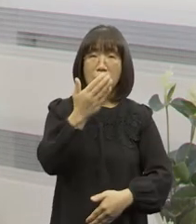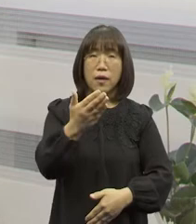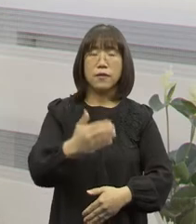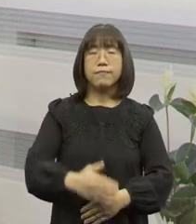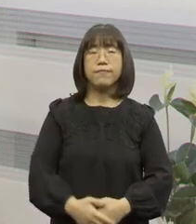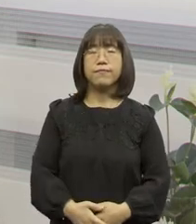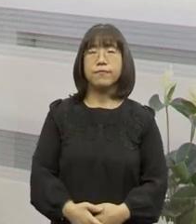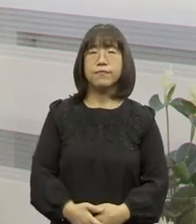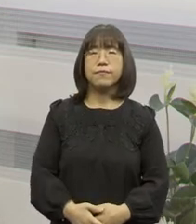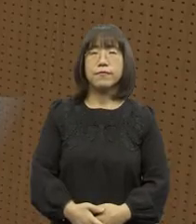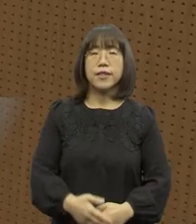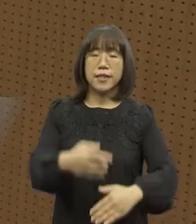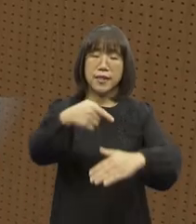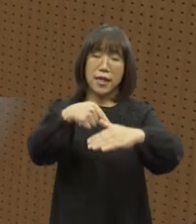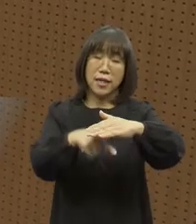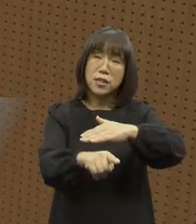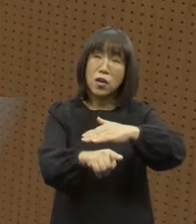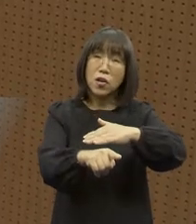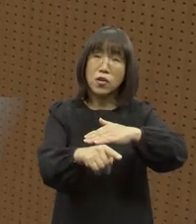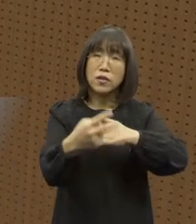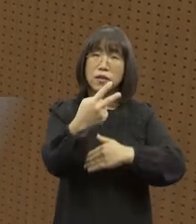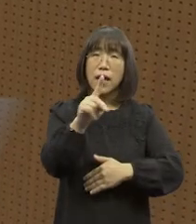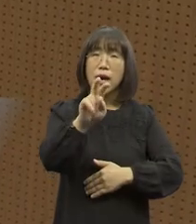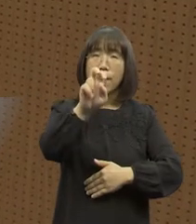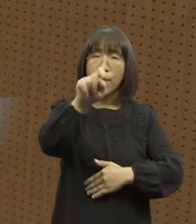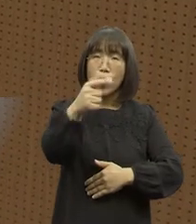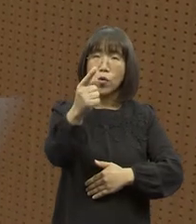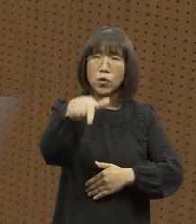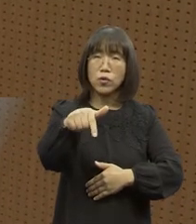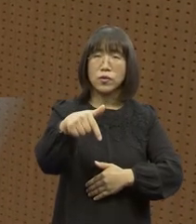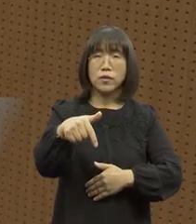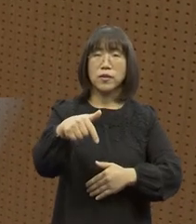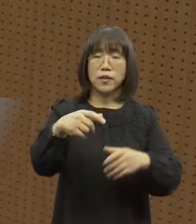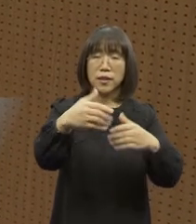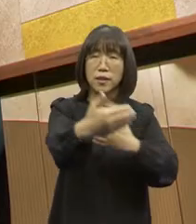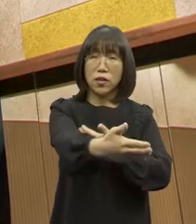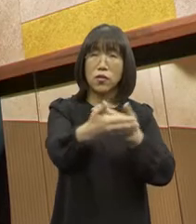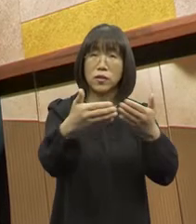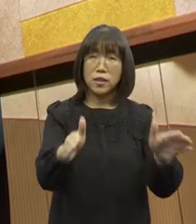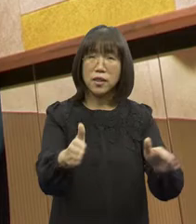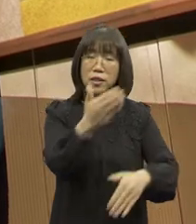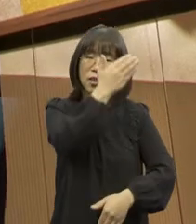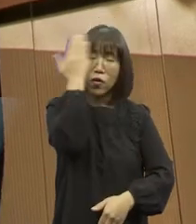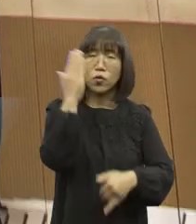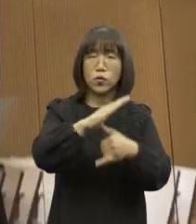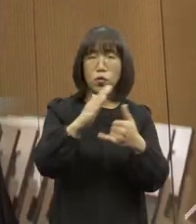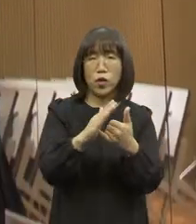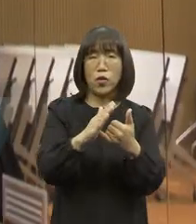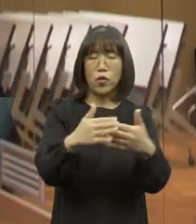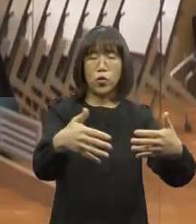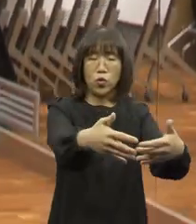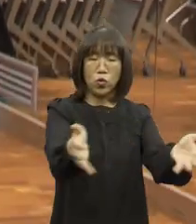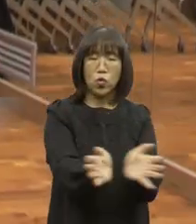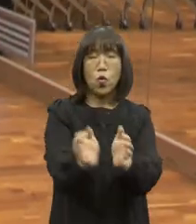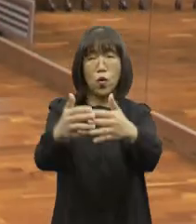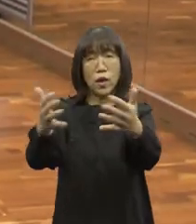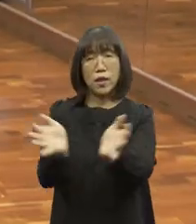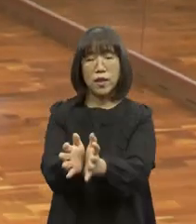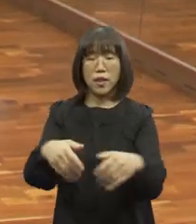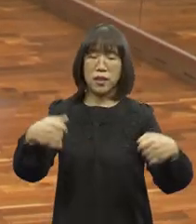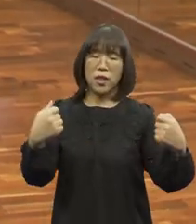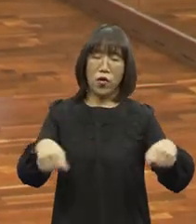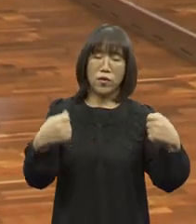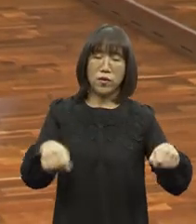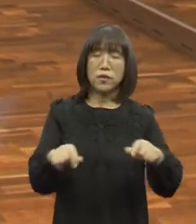되었습니다 특히 지하 1층의 마련된 다목적 씰은 청소년 동아리 활동 공간으로 활용되며